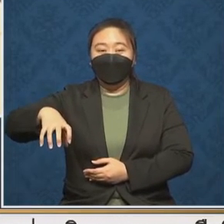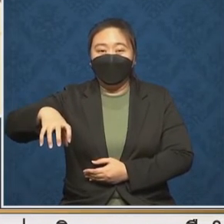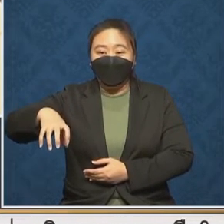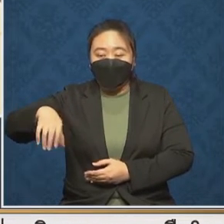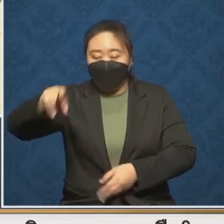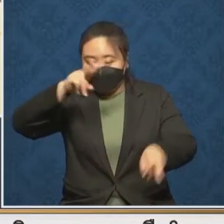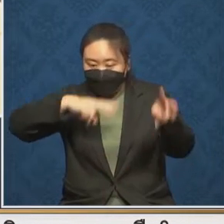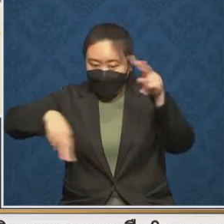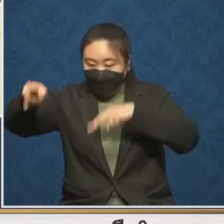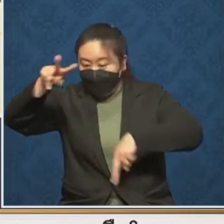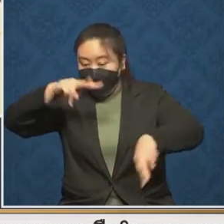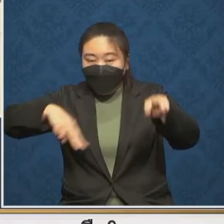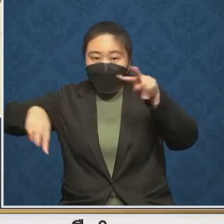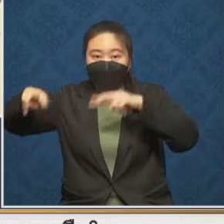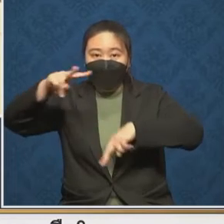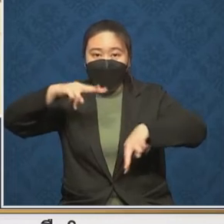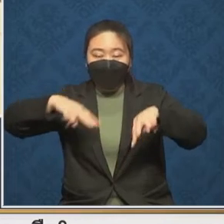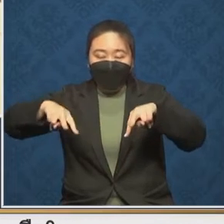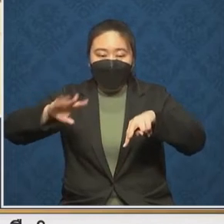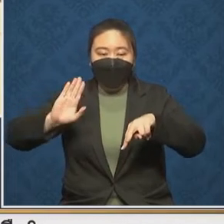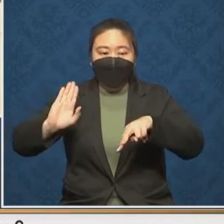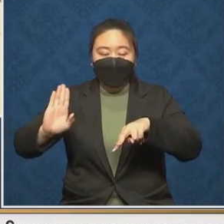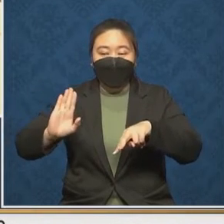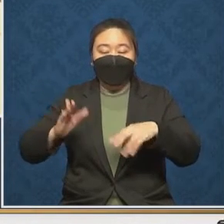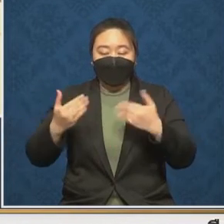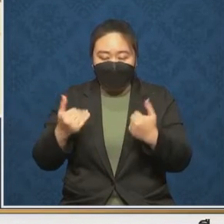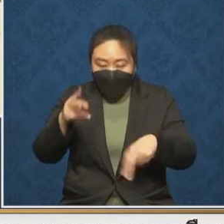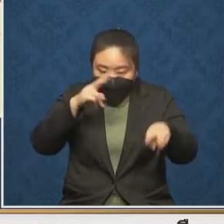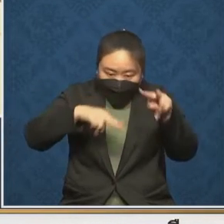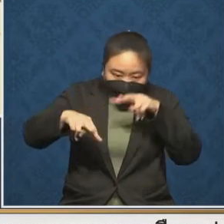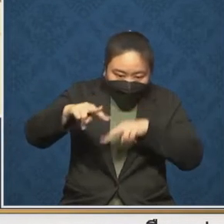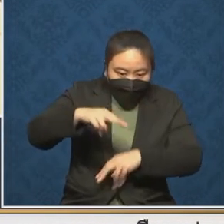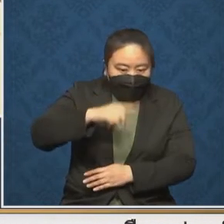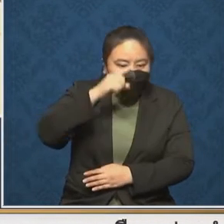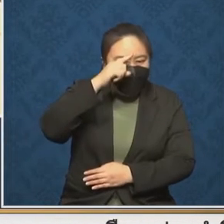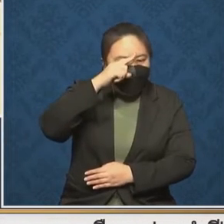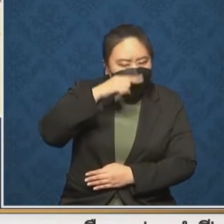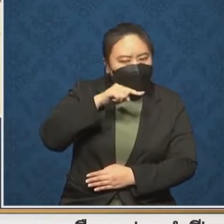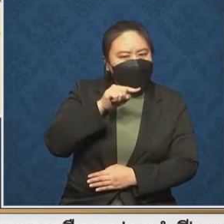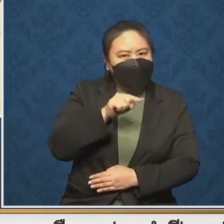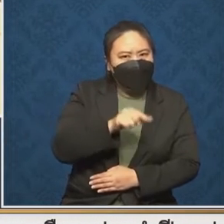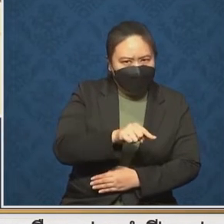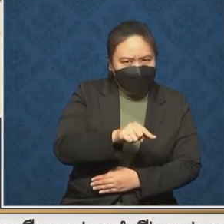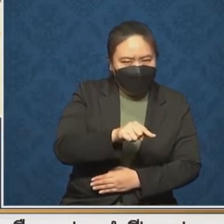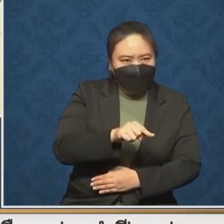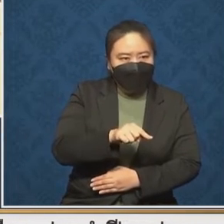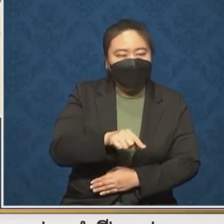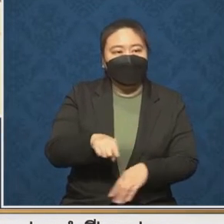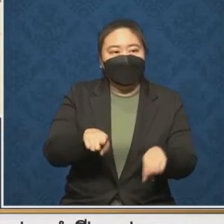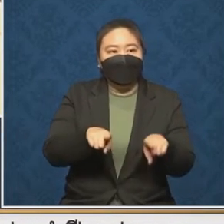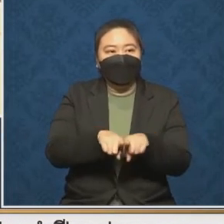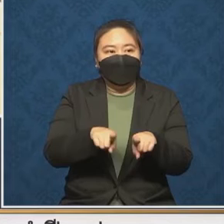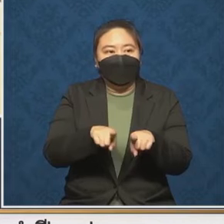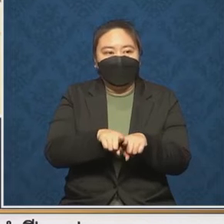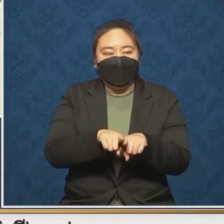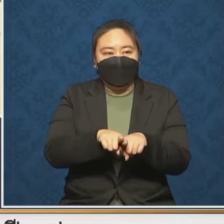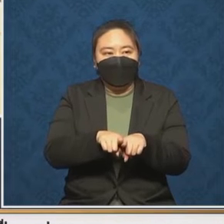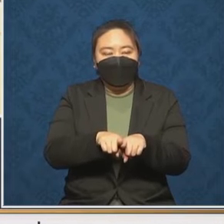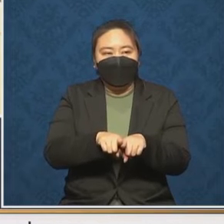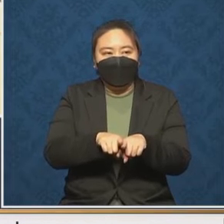เราก็อยู่ในกลุมประเทศที่เป็นพระเดทกานแบบปิด